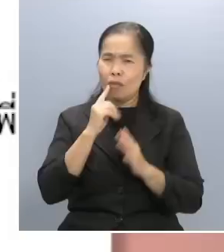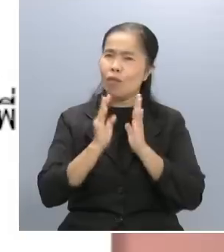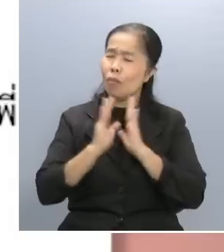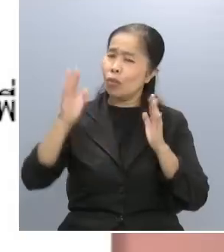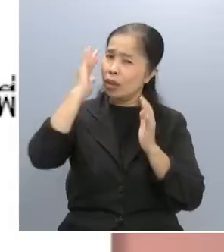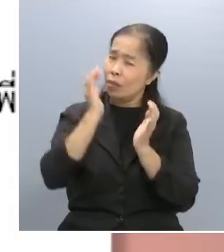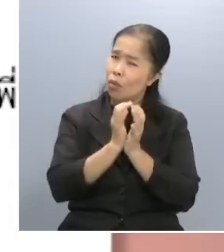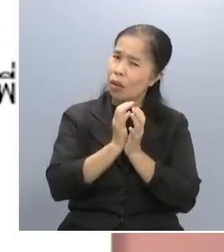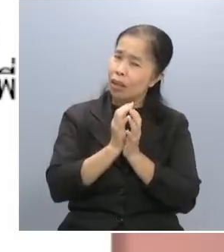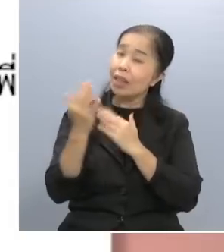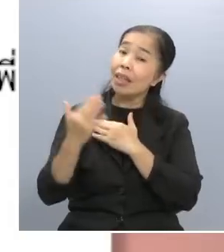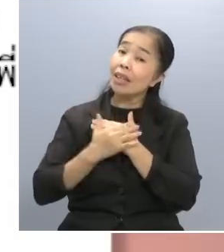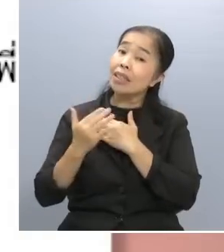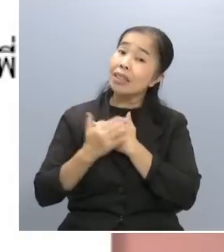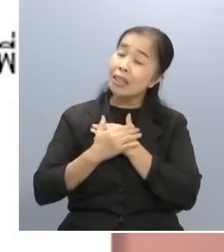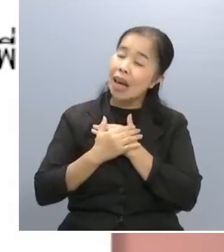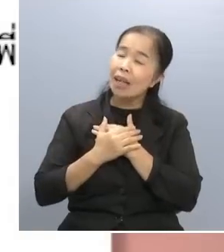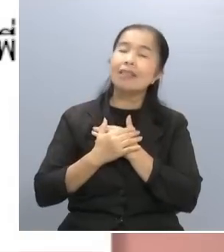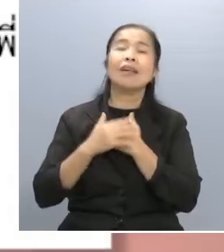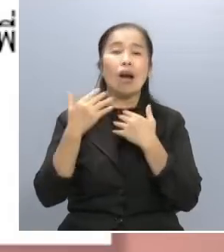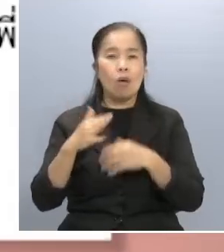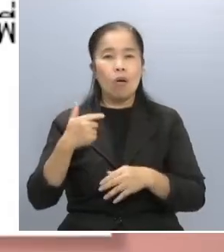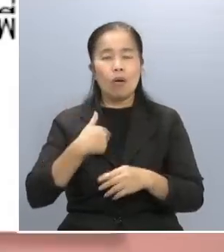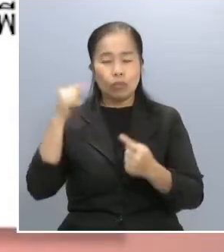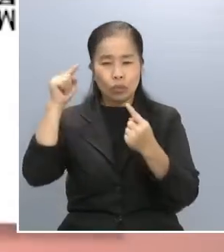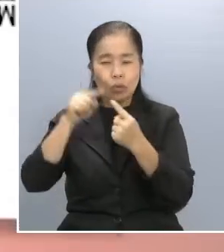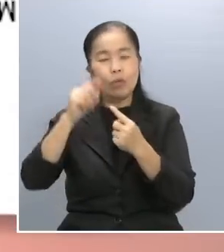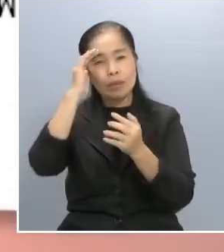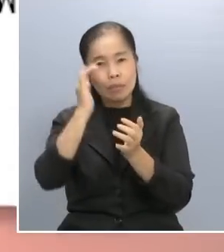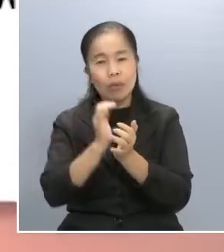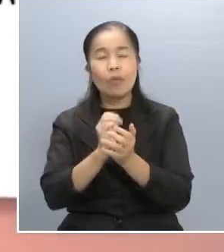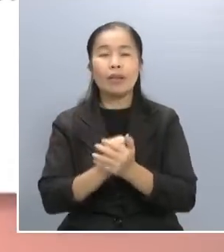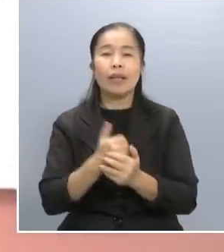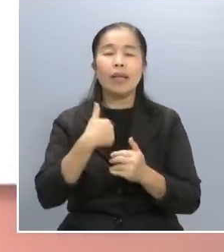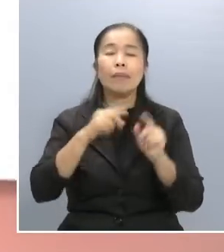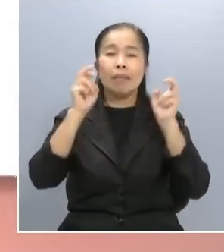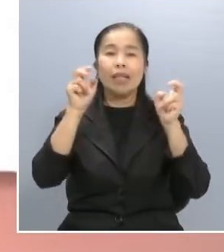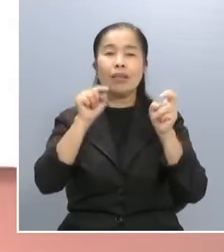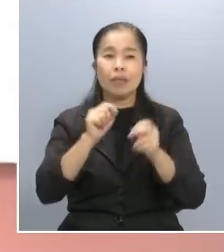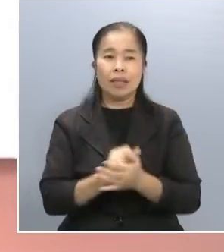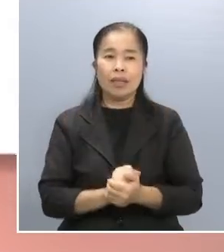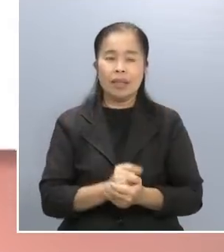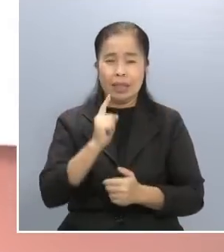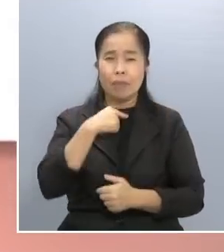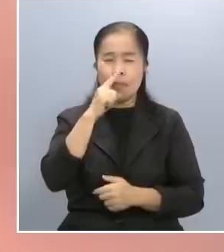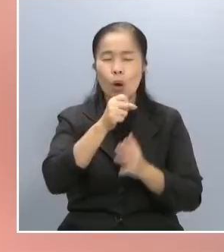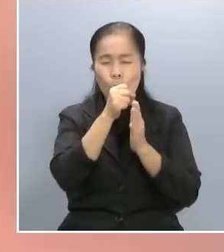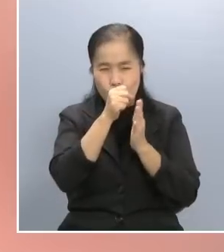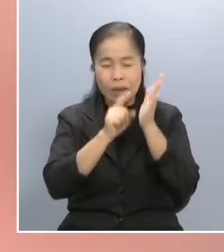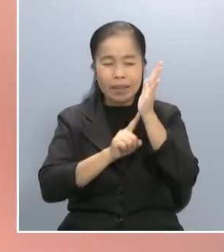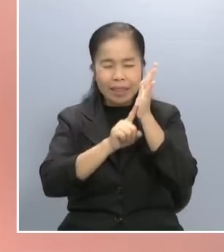ตักเตือนขอบคุณที่ว่ากล่าวตักเตือนตอนที่หนูเจอด่านก็เลยกลายเป็นประเด็นจริงๆยืนยันว่าเป่าแต่ไม่